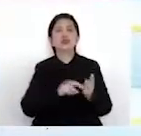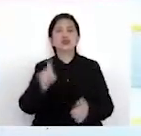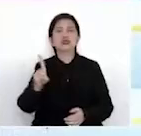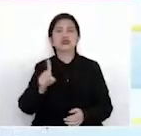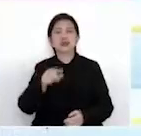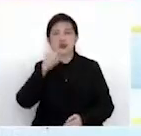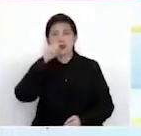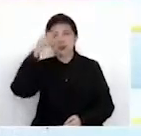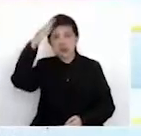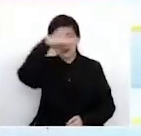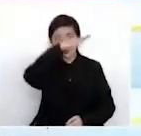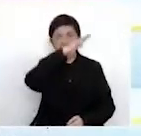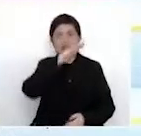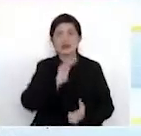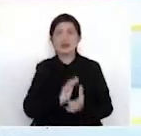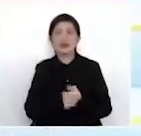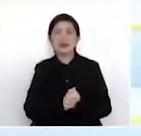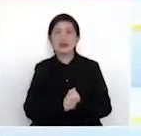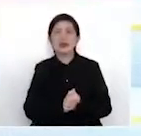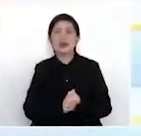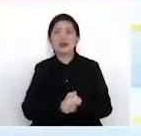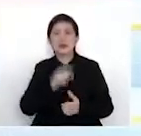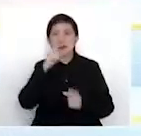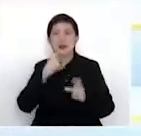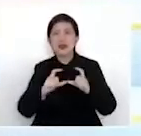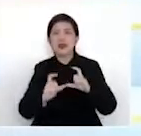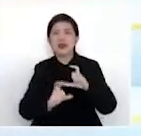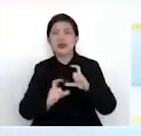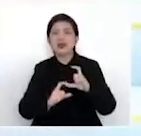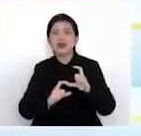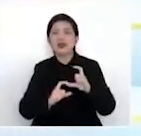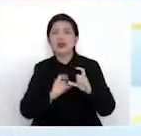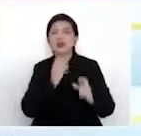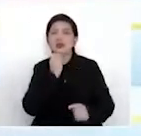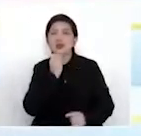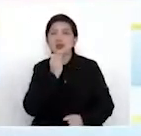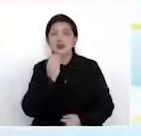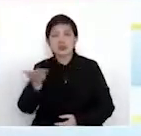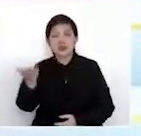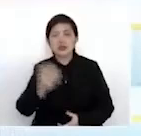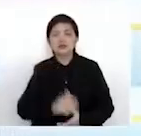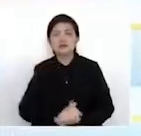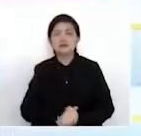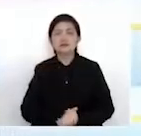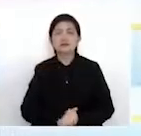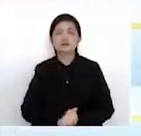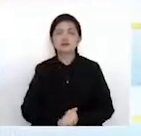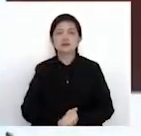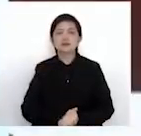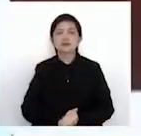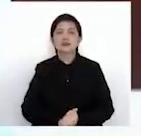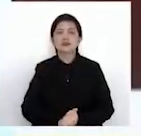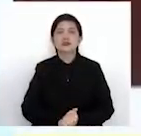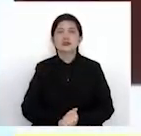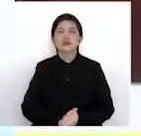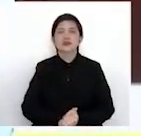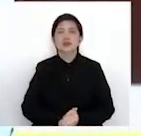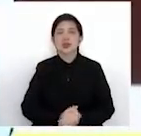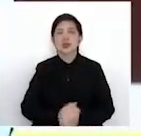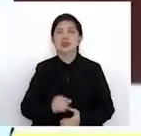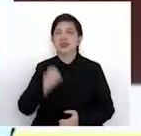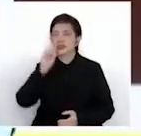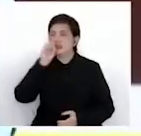riton Kamil dan Bapak suswono menanggapi jawaban dari Pasangan calon nomor urut 3 waktu 1 menit silakan Pak ya jawabannya luar